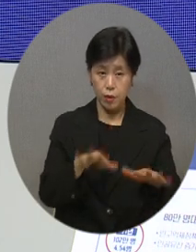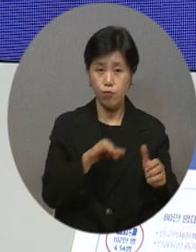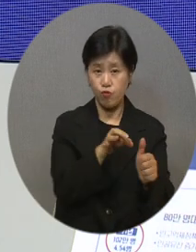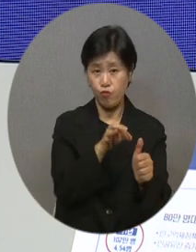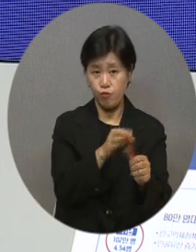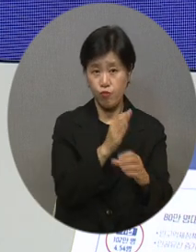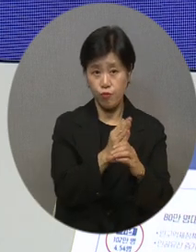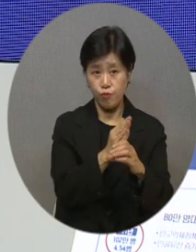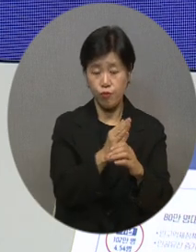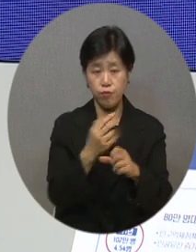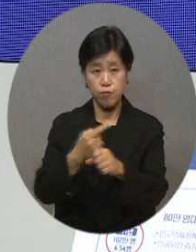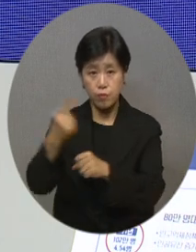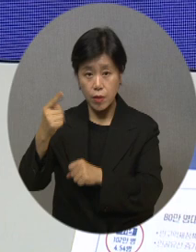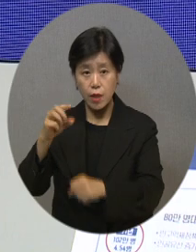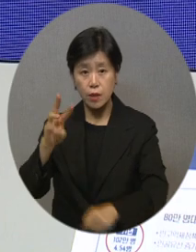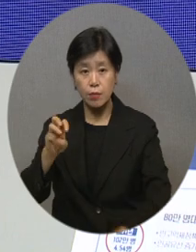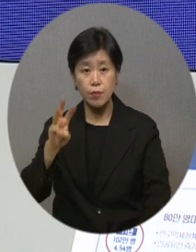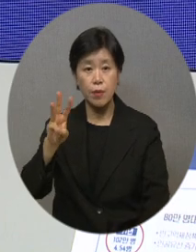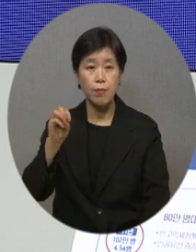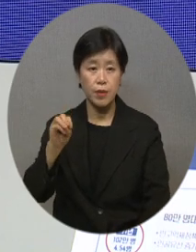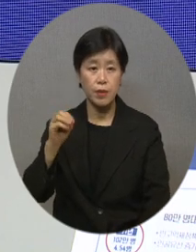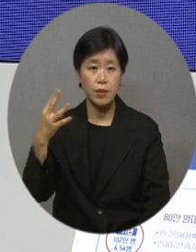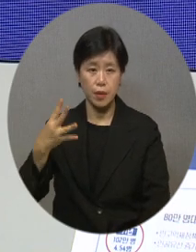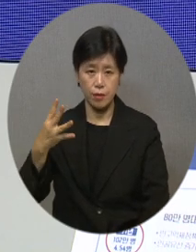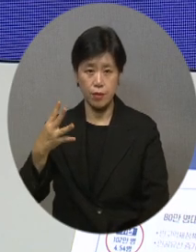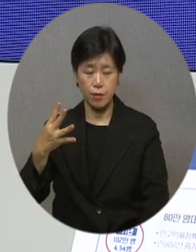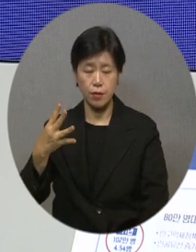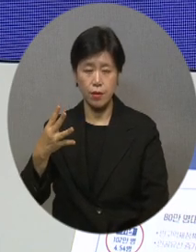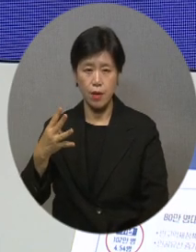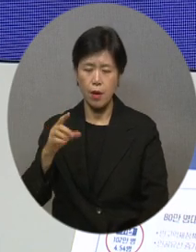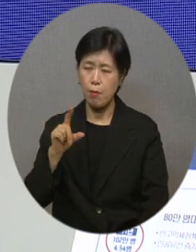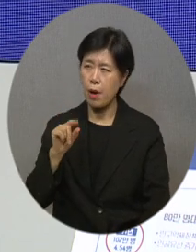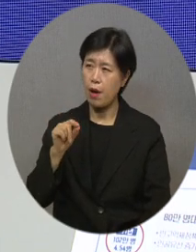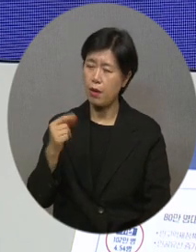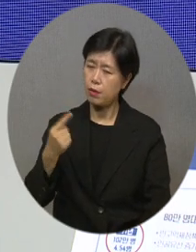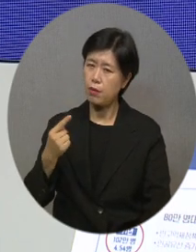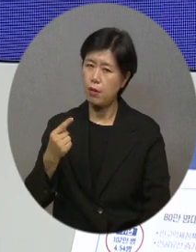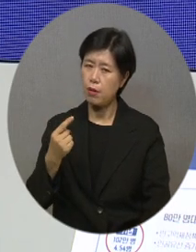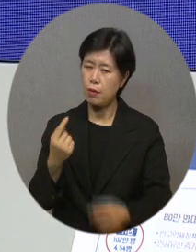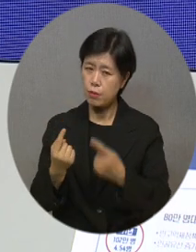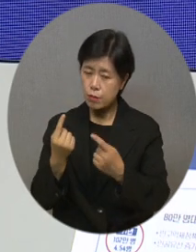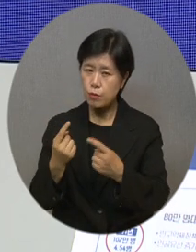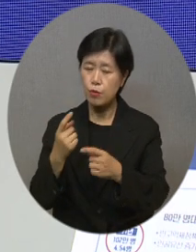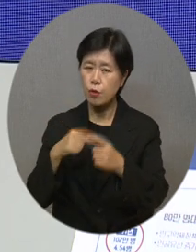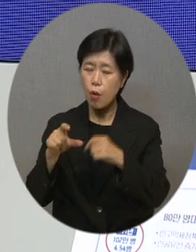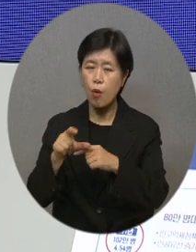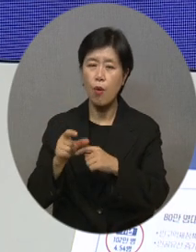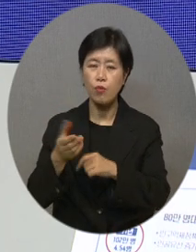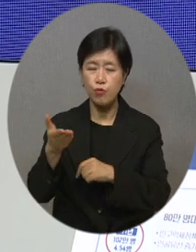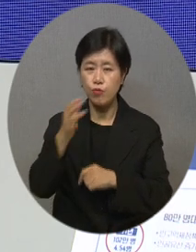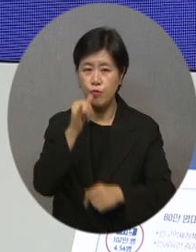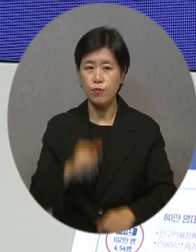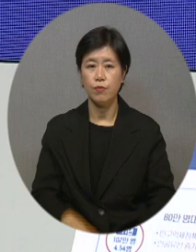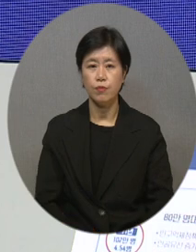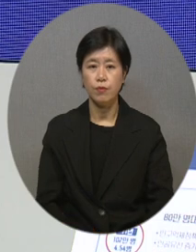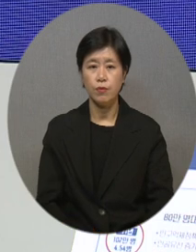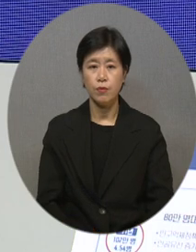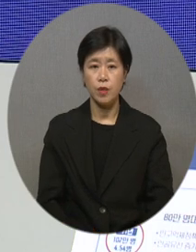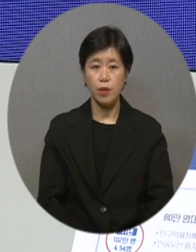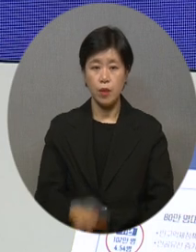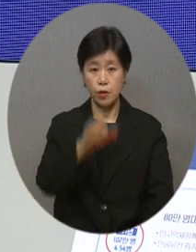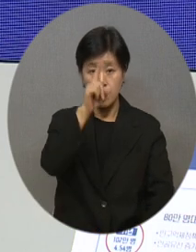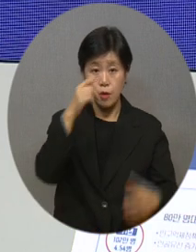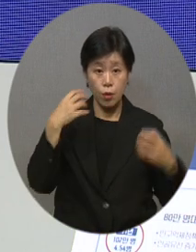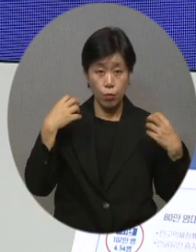내년에는 33만 4천 원 인상을 하게 되고 1만 1,000원이죠. 그리고 우리 정부에서 이것을 40만 원까지